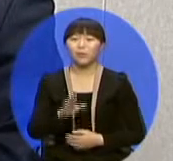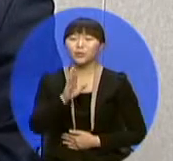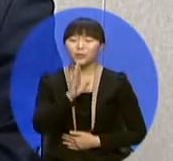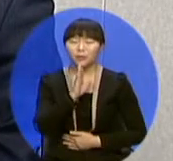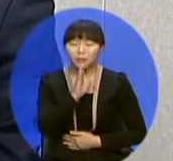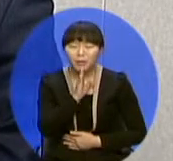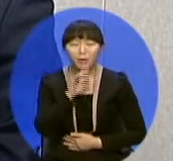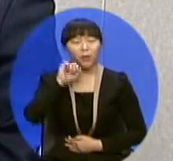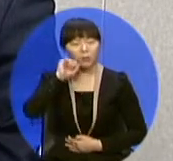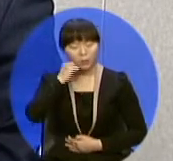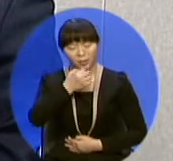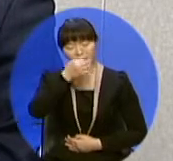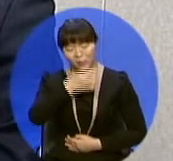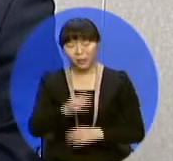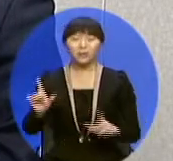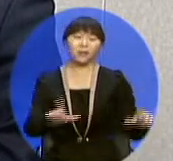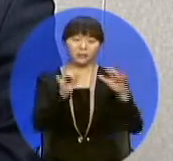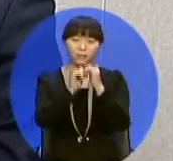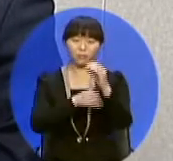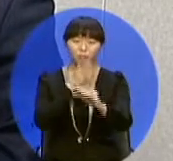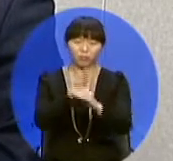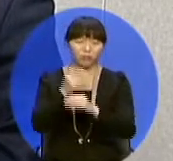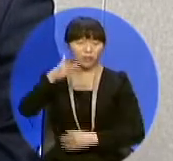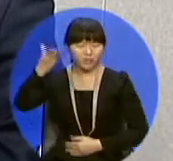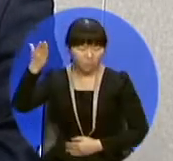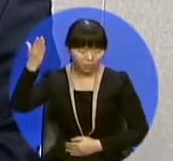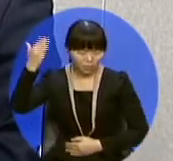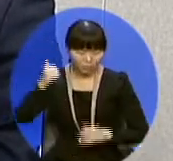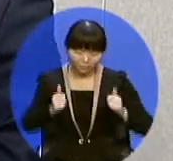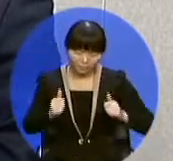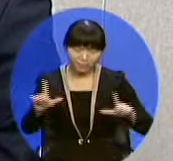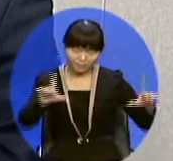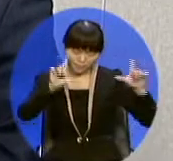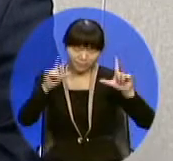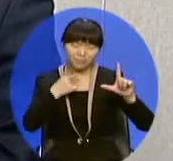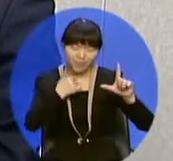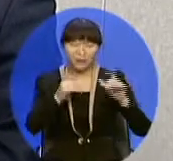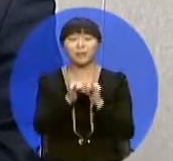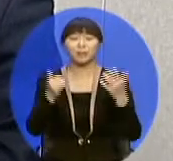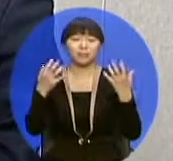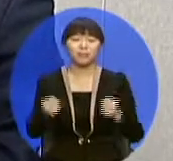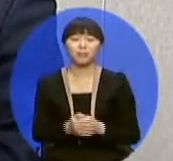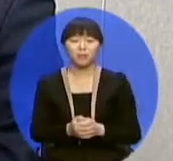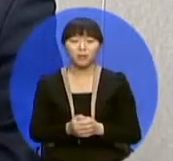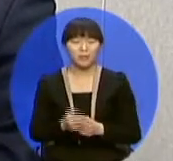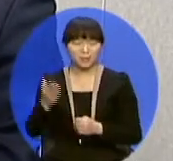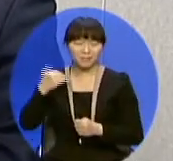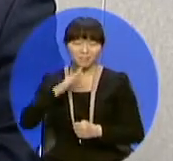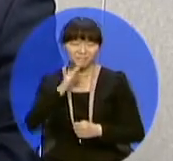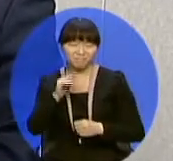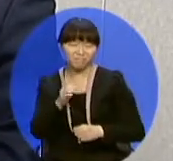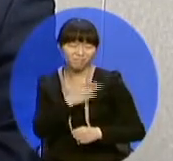정말 그 어렵고 힘들게 사는 사람들 중에서는 과거에 열심히 살았던 분도 있습니다. 또 한때는 잘